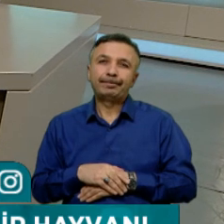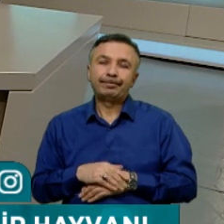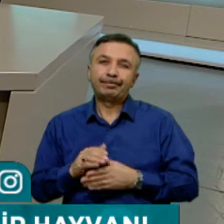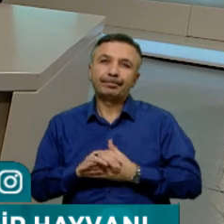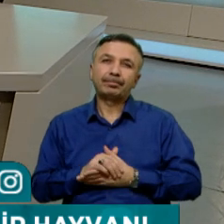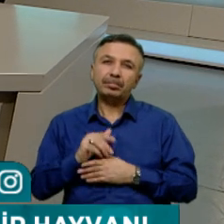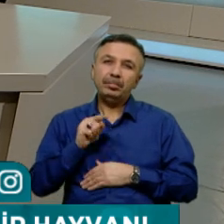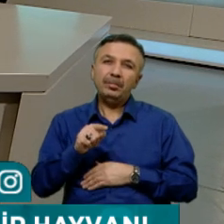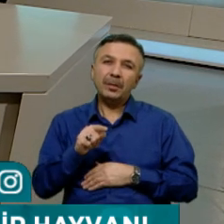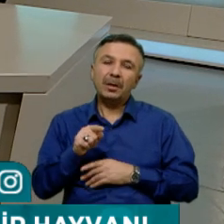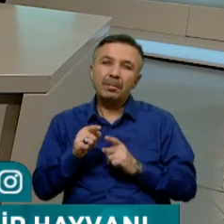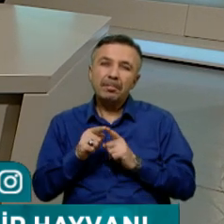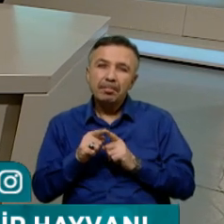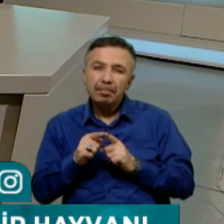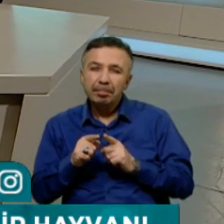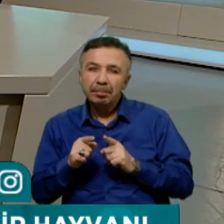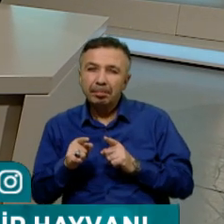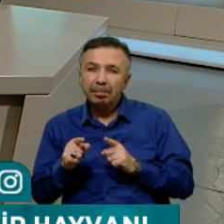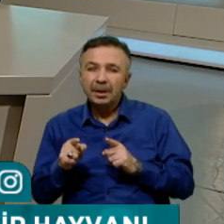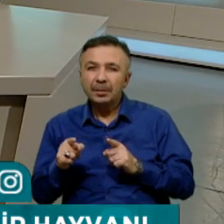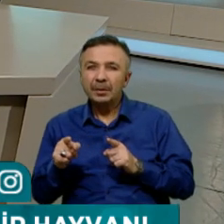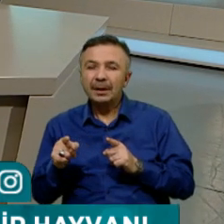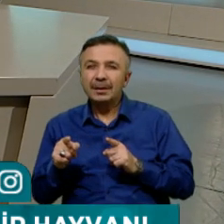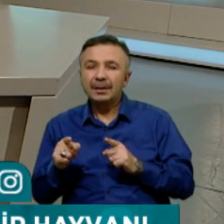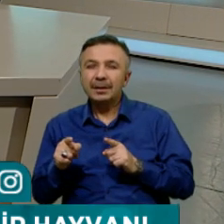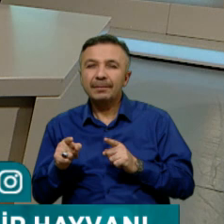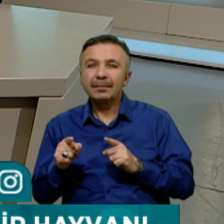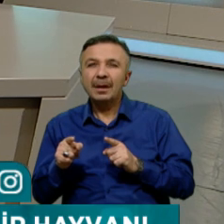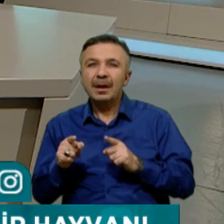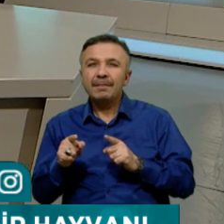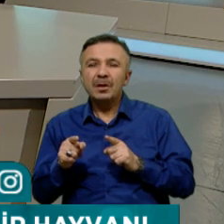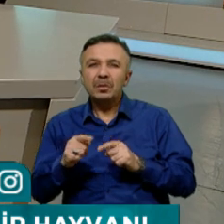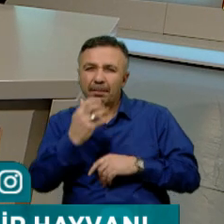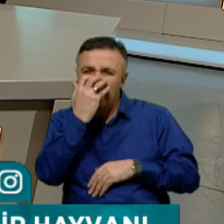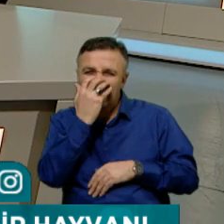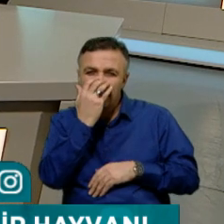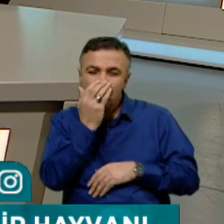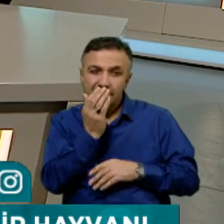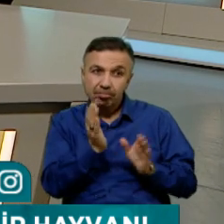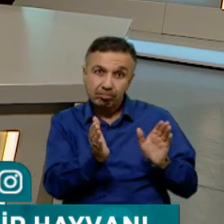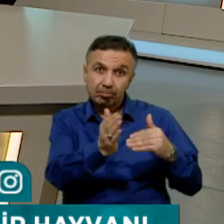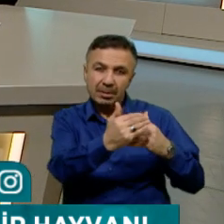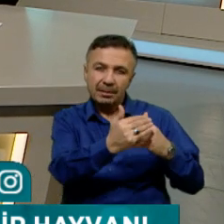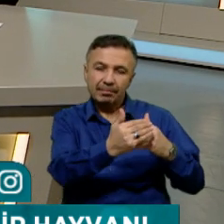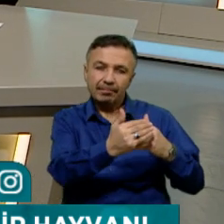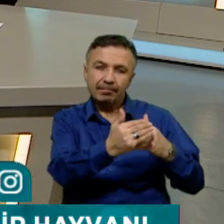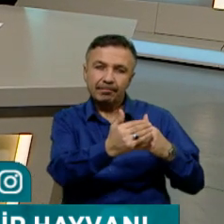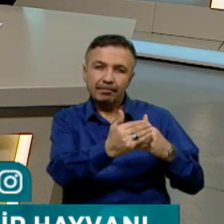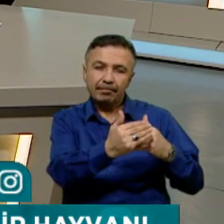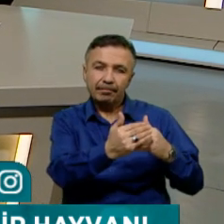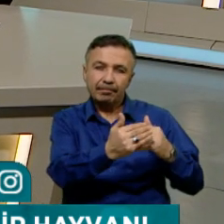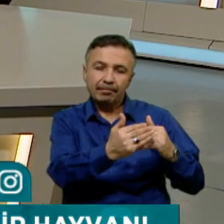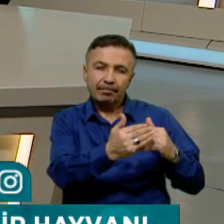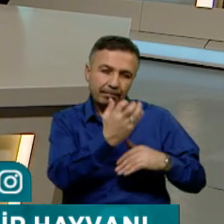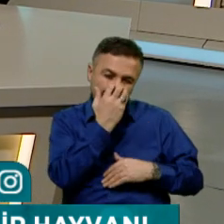bunu bir müddet hapsetmek gerekir yani tek şey diye bir şey yapmasın Evet içeriye